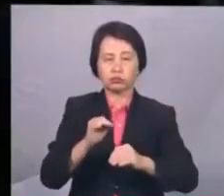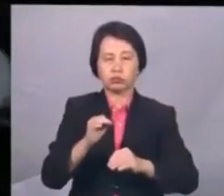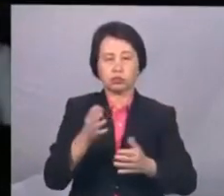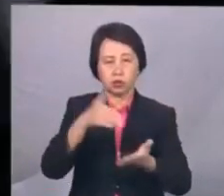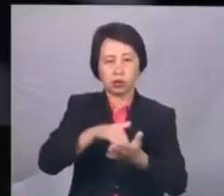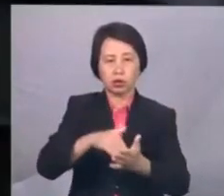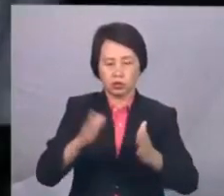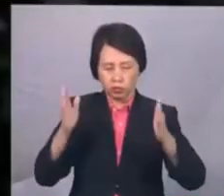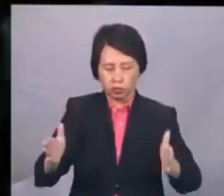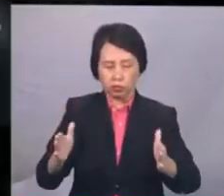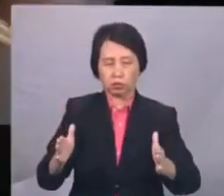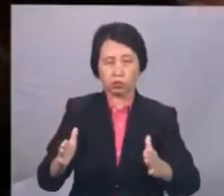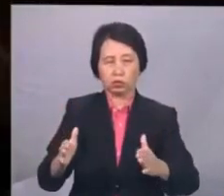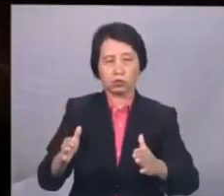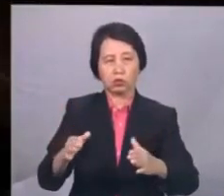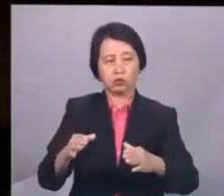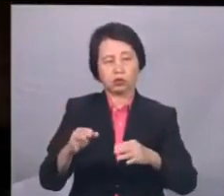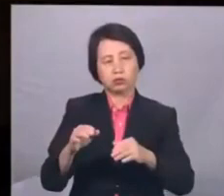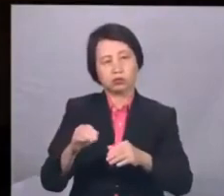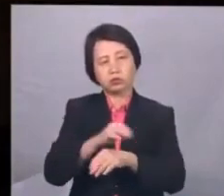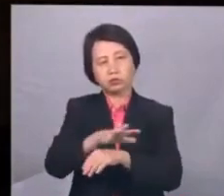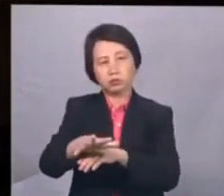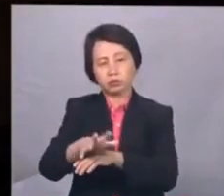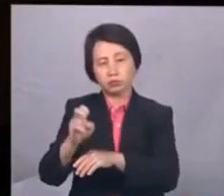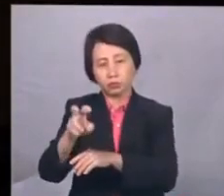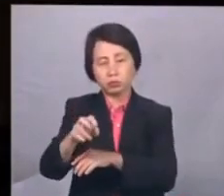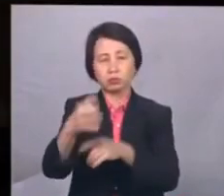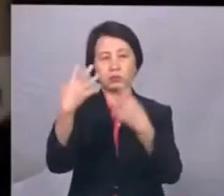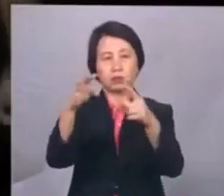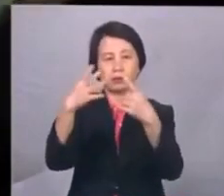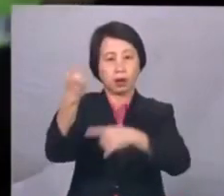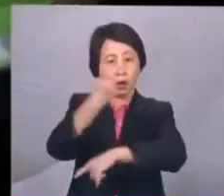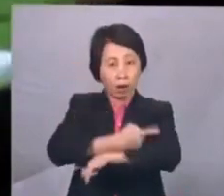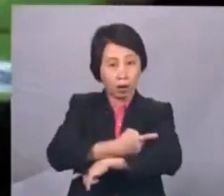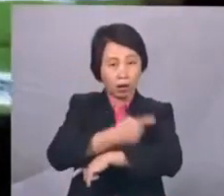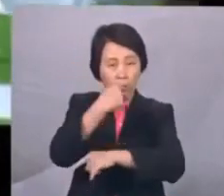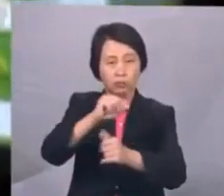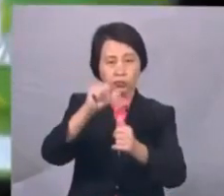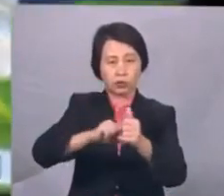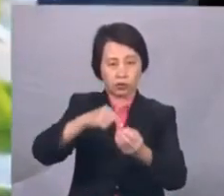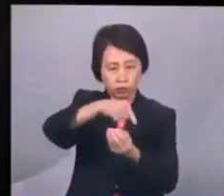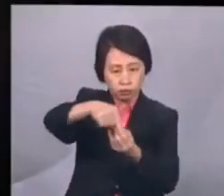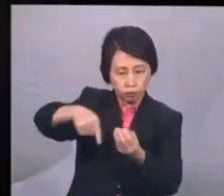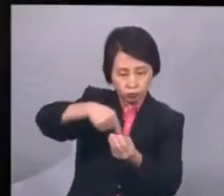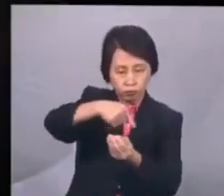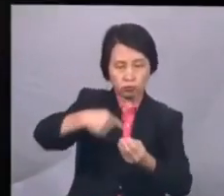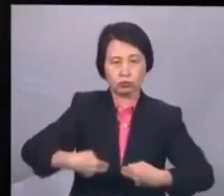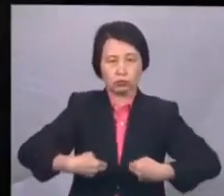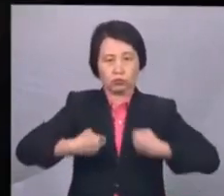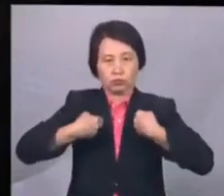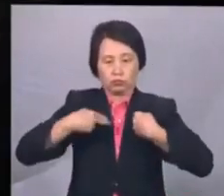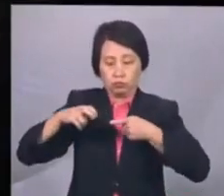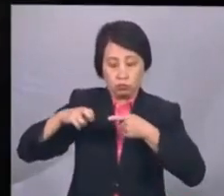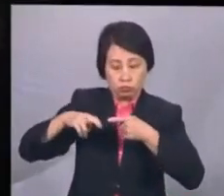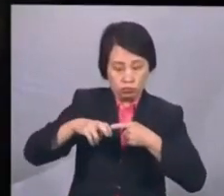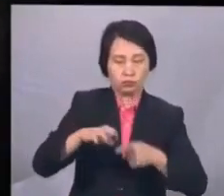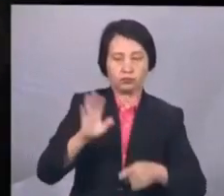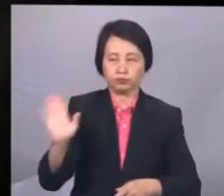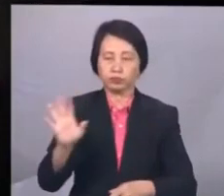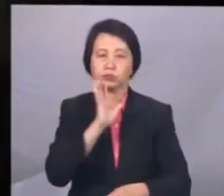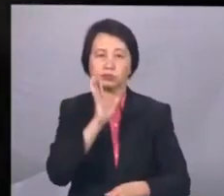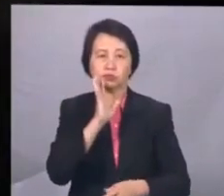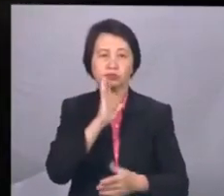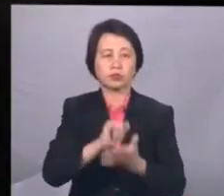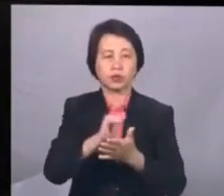lagi tempoh inkubasi wachs 1911 selama 14 Hari bagi setiap pusingan jangka Hayat sebal dengan